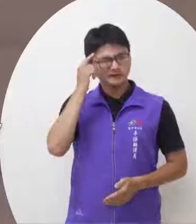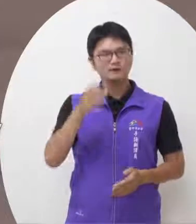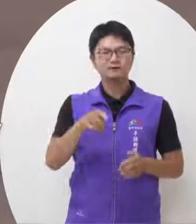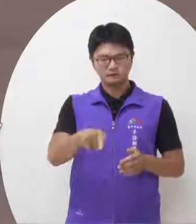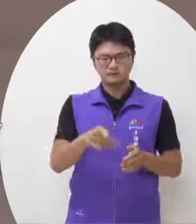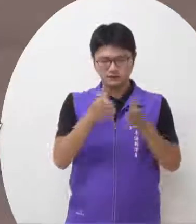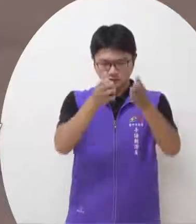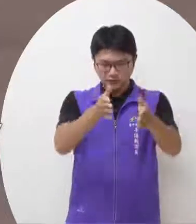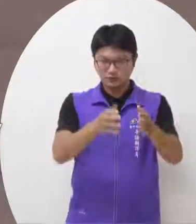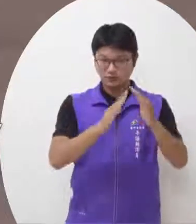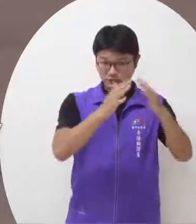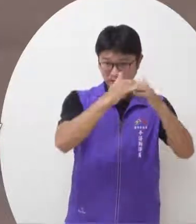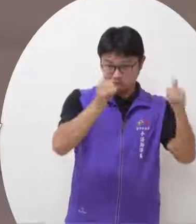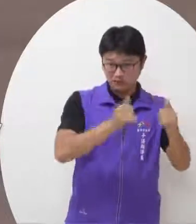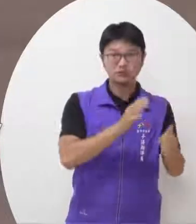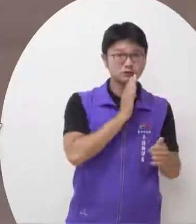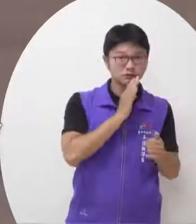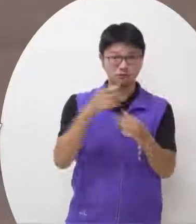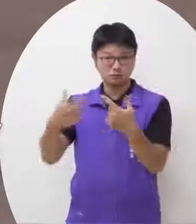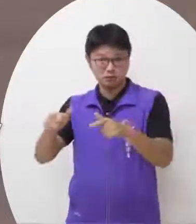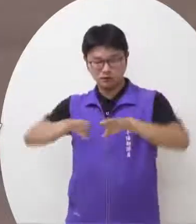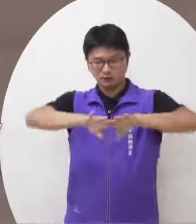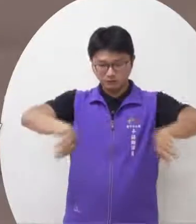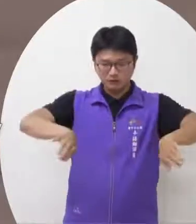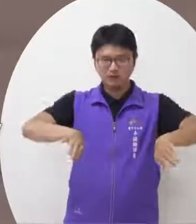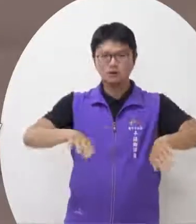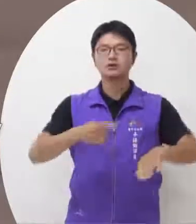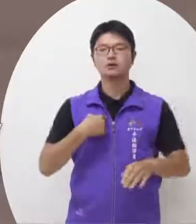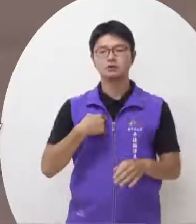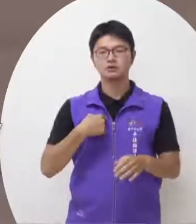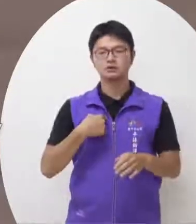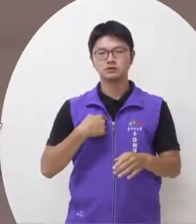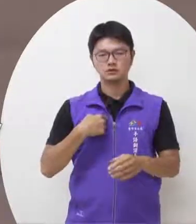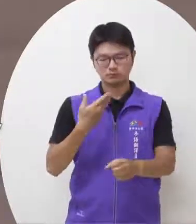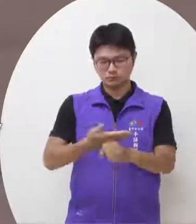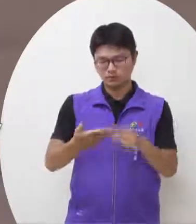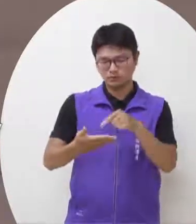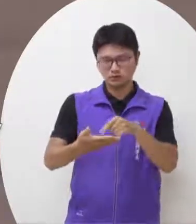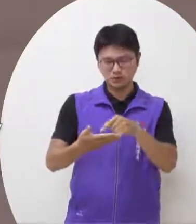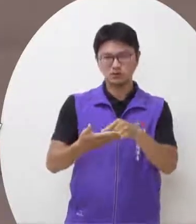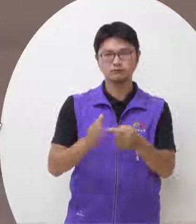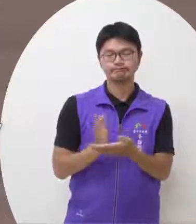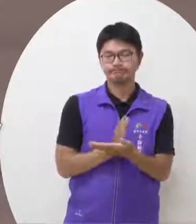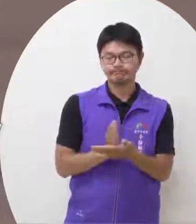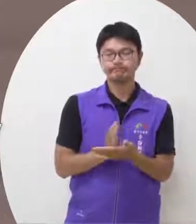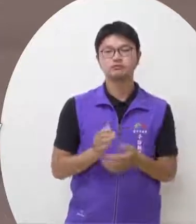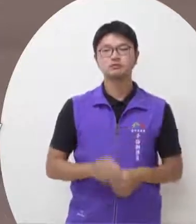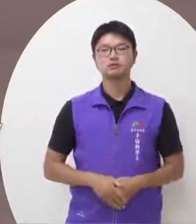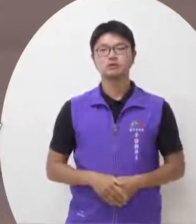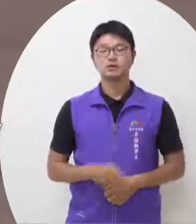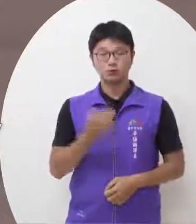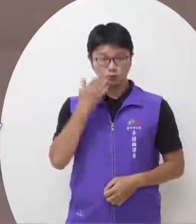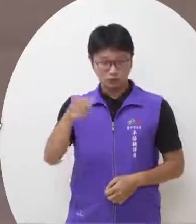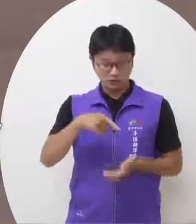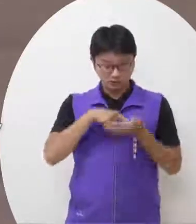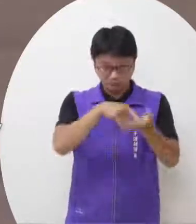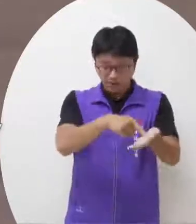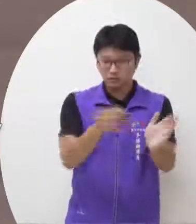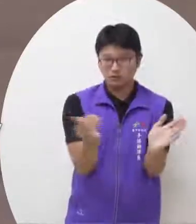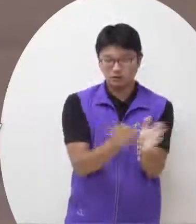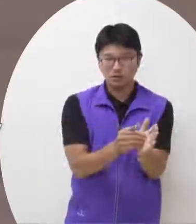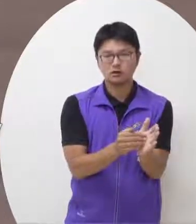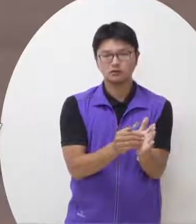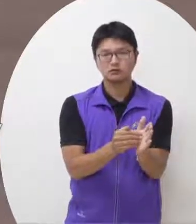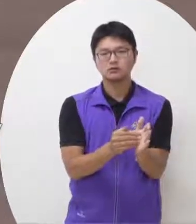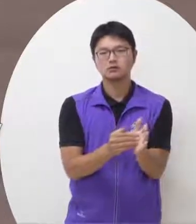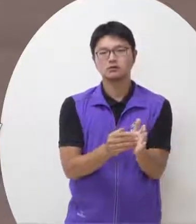那大家必须来做一个卡片的认定大家一次认定，终身适用。那怎么认定